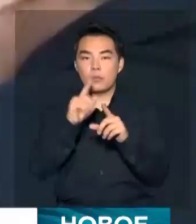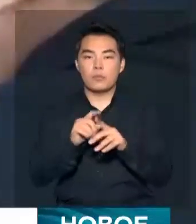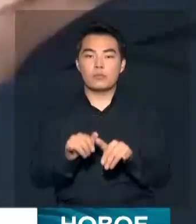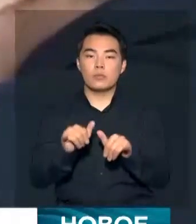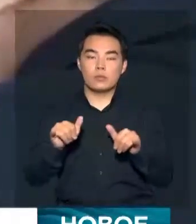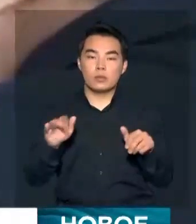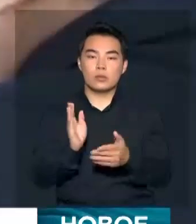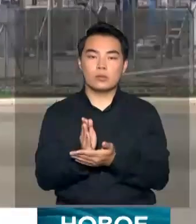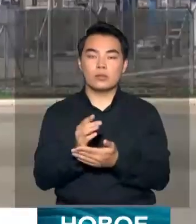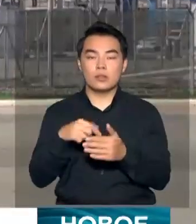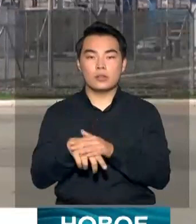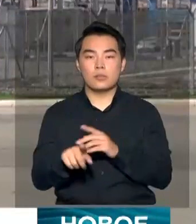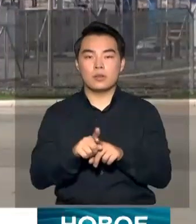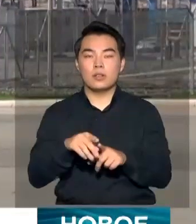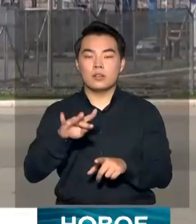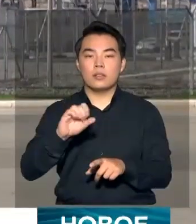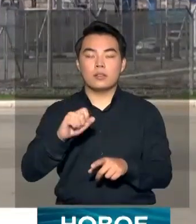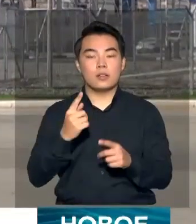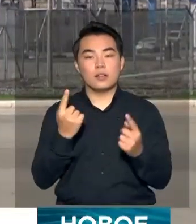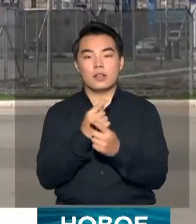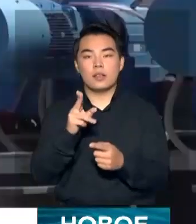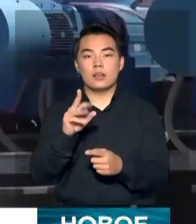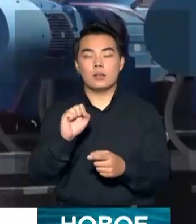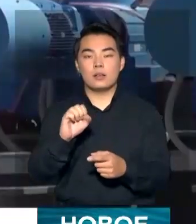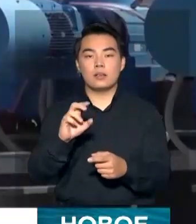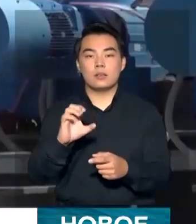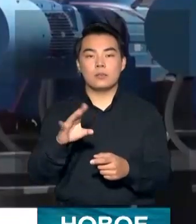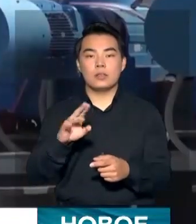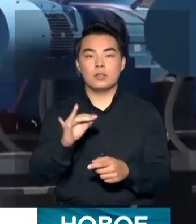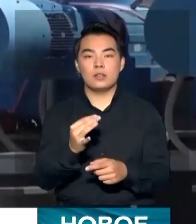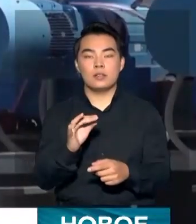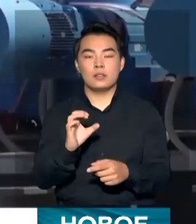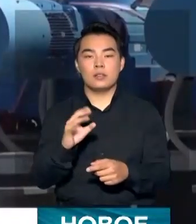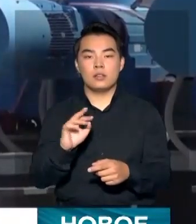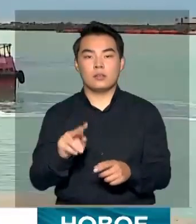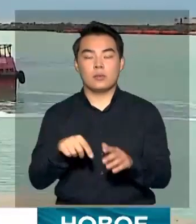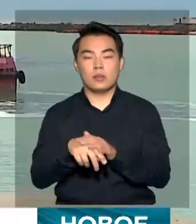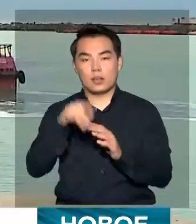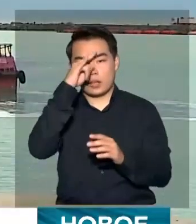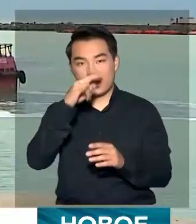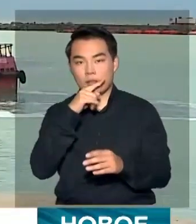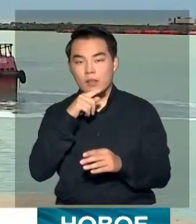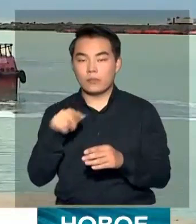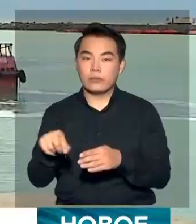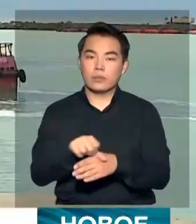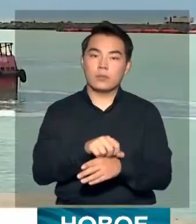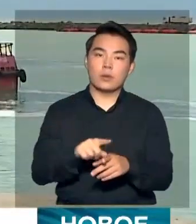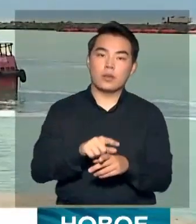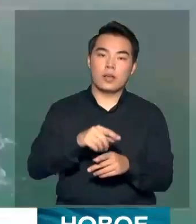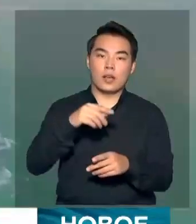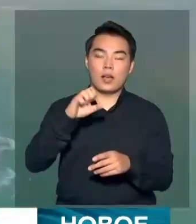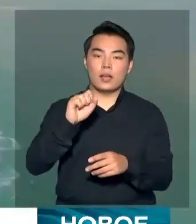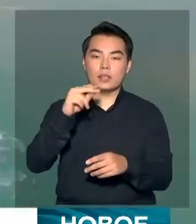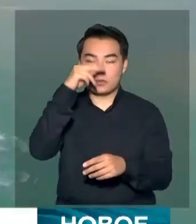из ярких примеров – Транскаспийский международный маршрут, который проходит через территории Казахстана, Азербайджана и